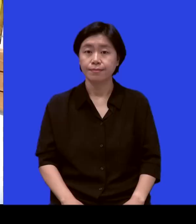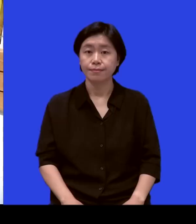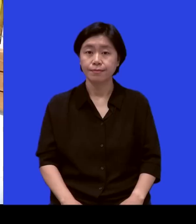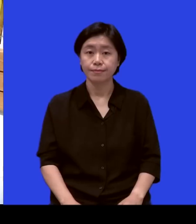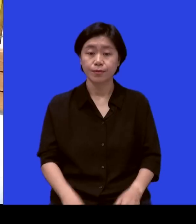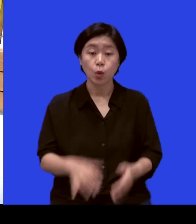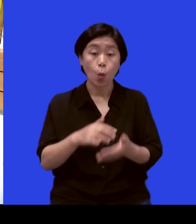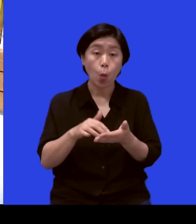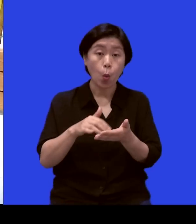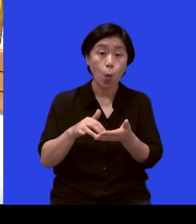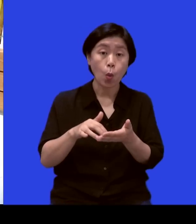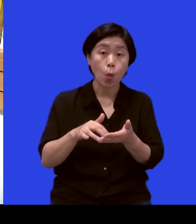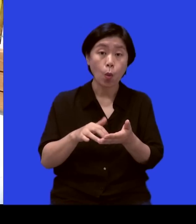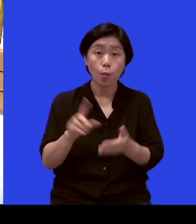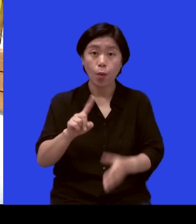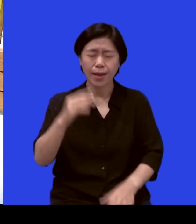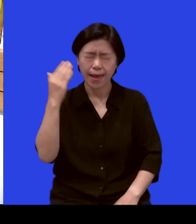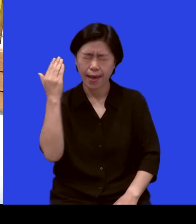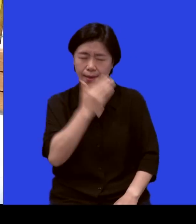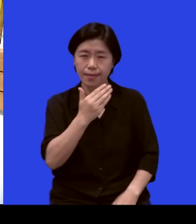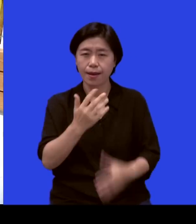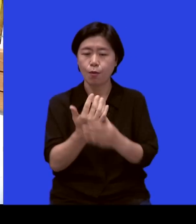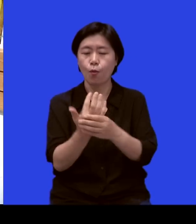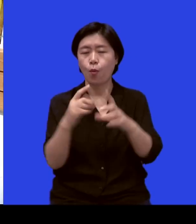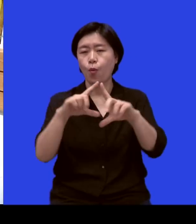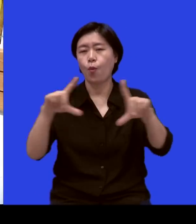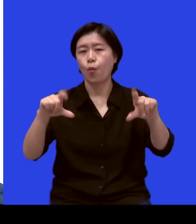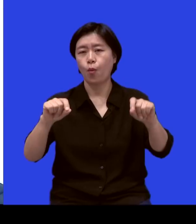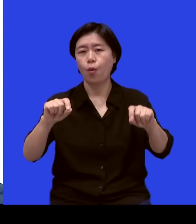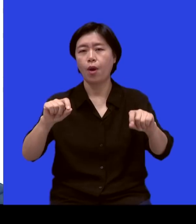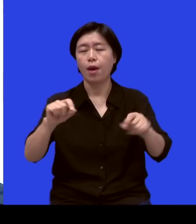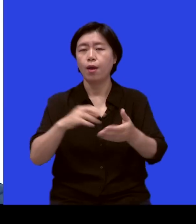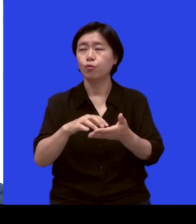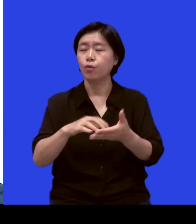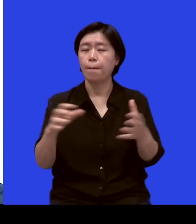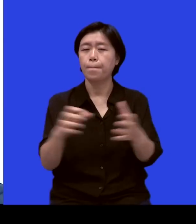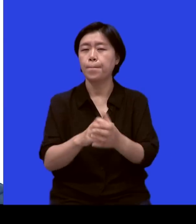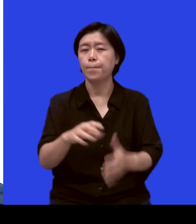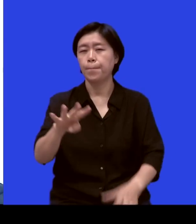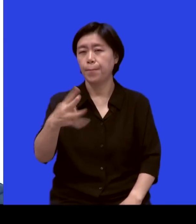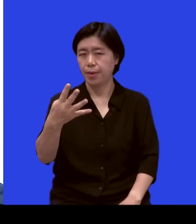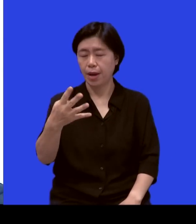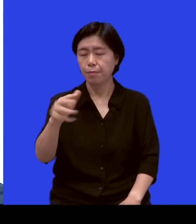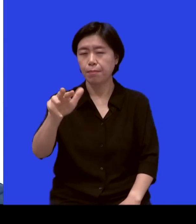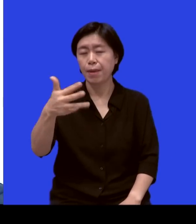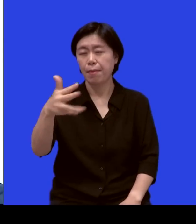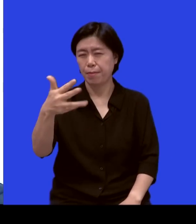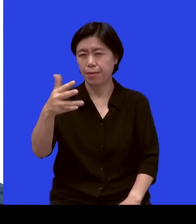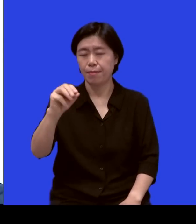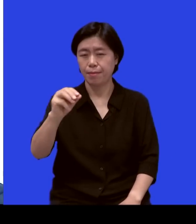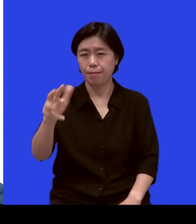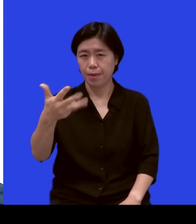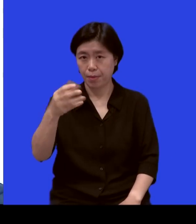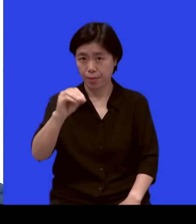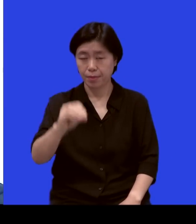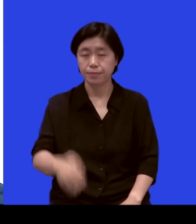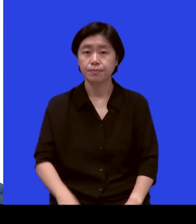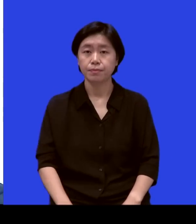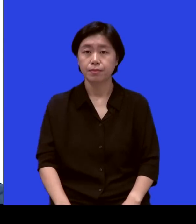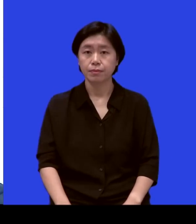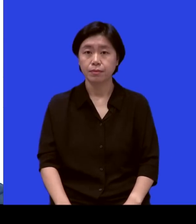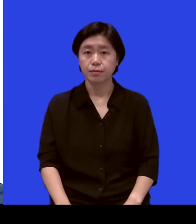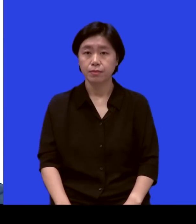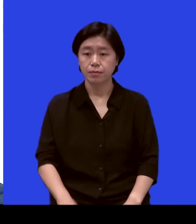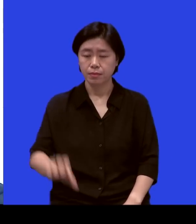800만 원 깨끗한 돈으로 800만 원을 하신 거예요. 근데 처음에 이거를 딱 내놓을 때